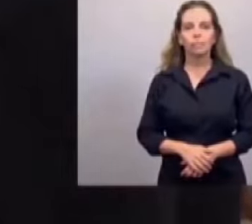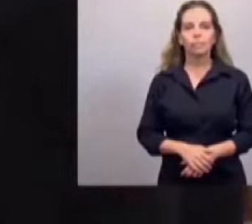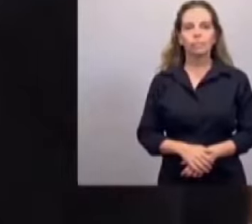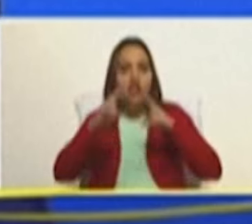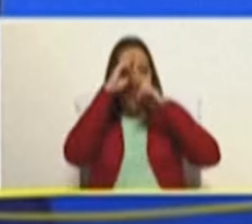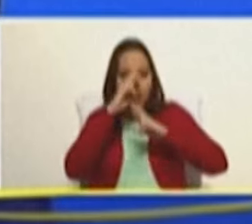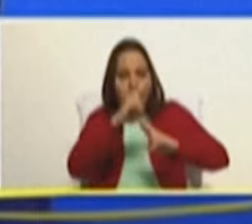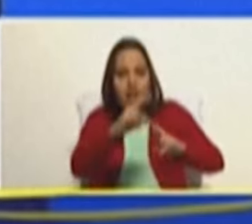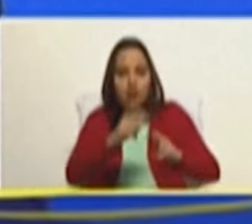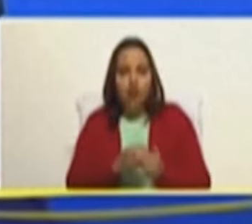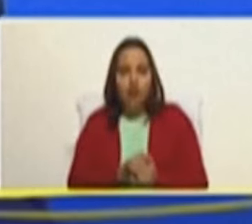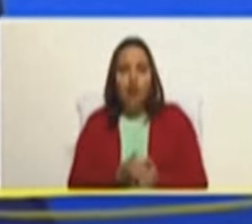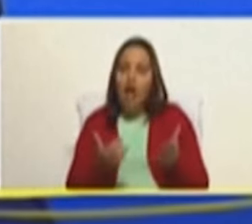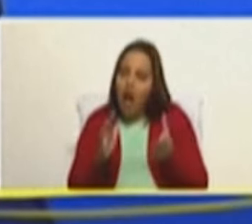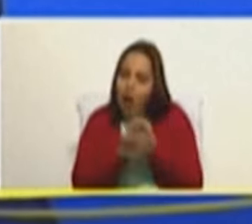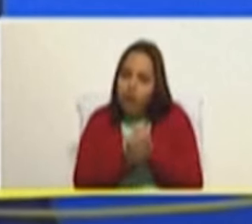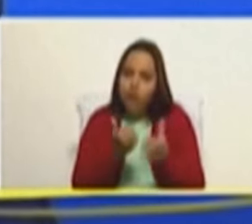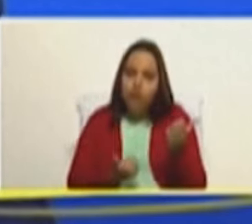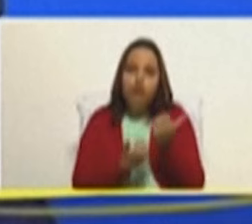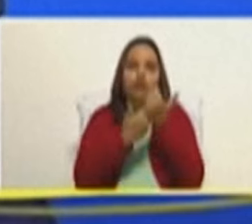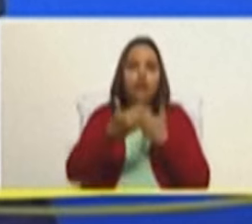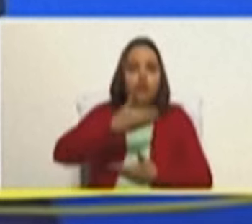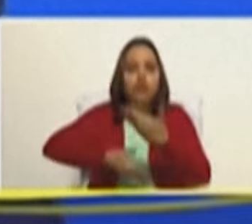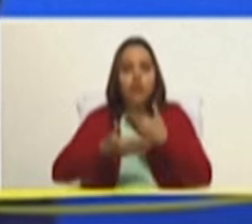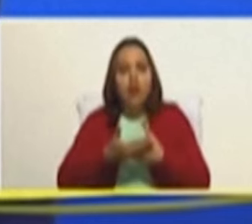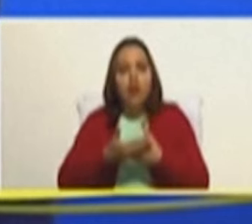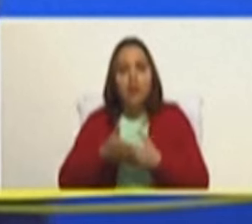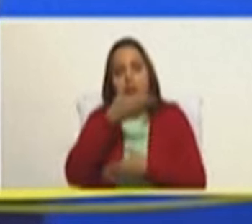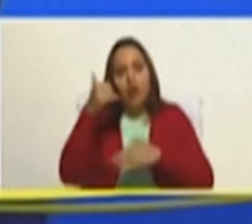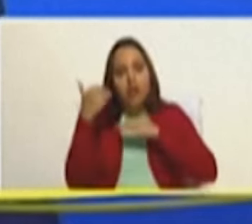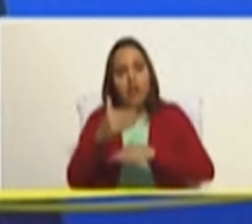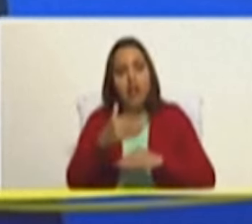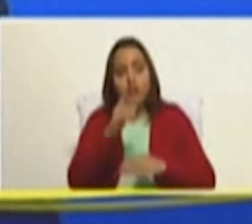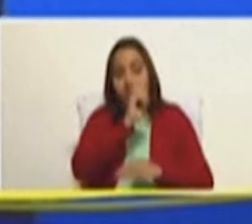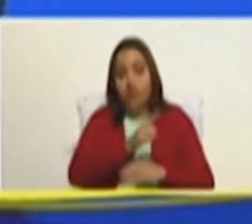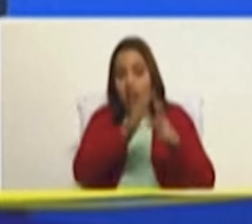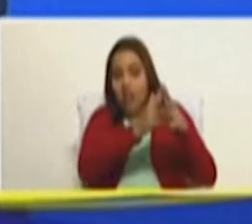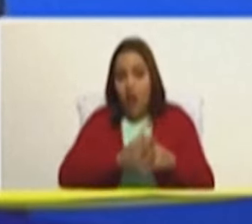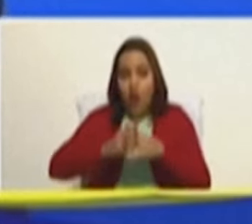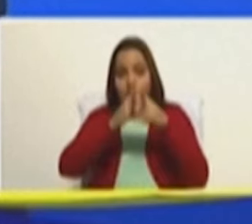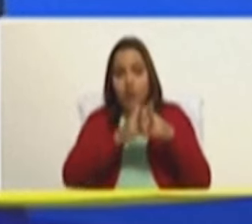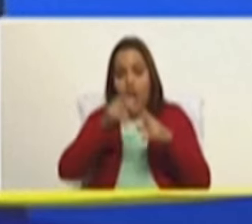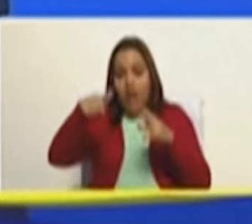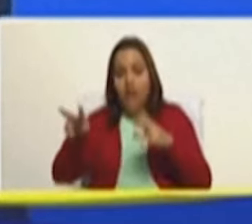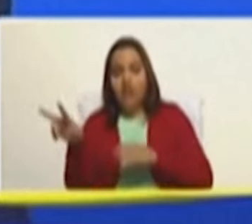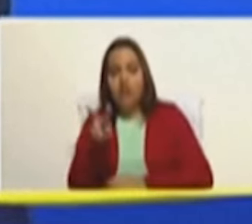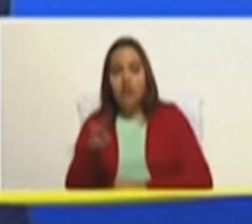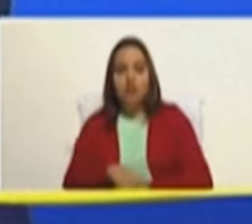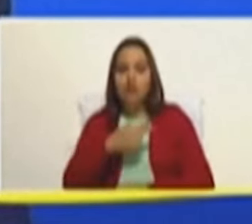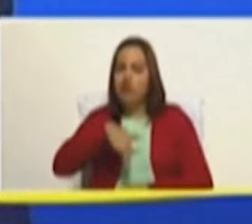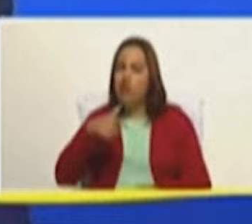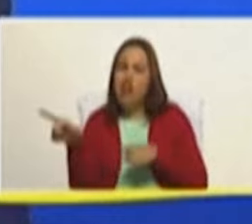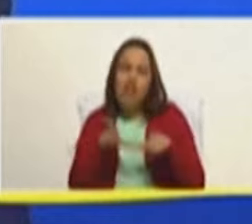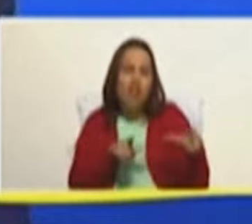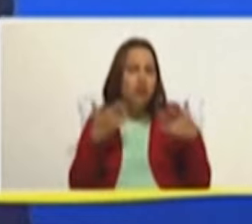iki düşmanı olduğunu belirterek Venezuela'nın iki düşmanı var bizi sömürgeleştirmek isteyen Kuzey Amerika emperyalizmi